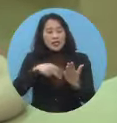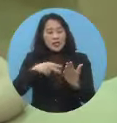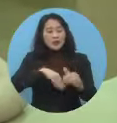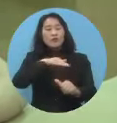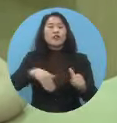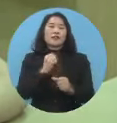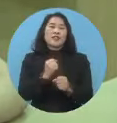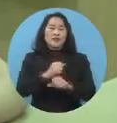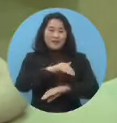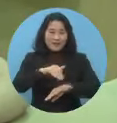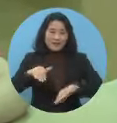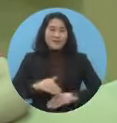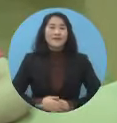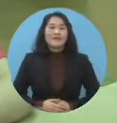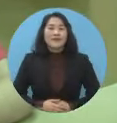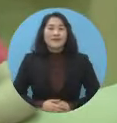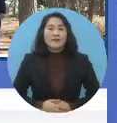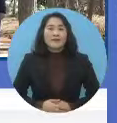분위기를 만들어 갈 계획입니다